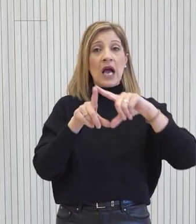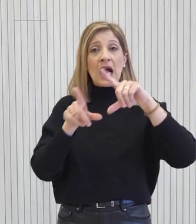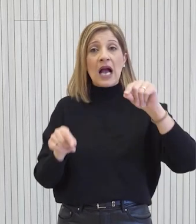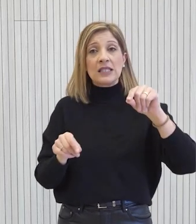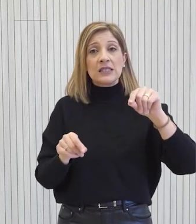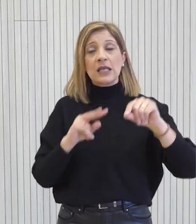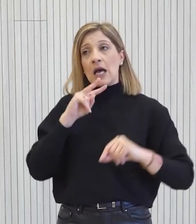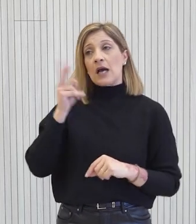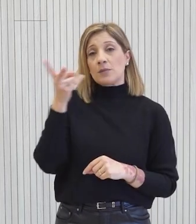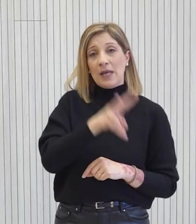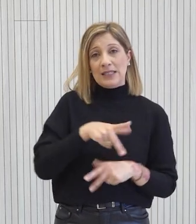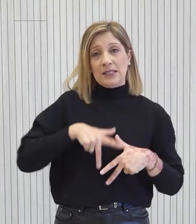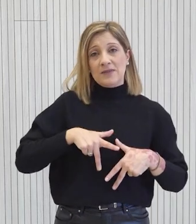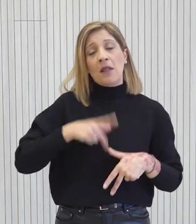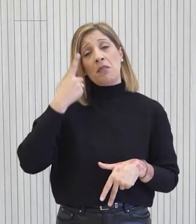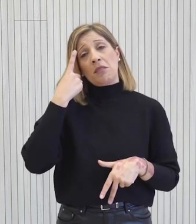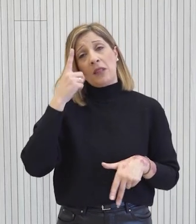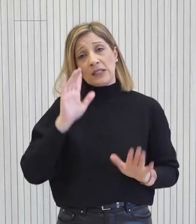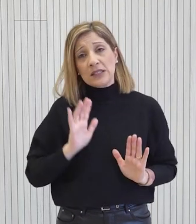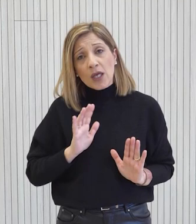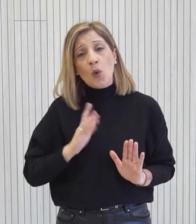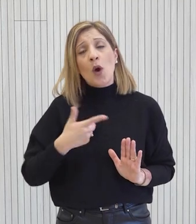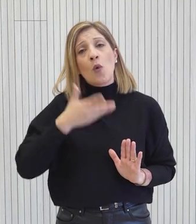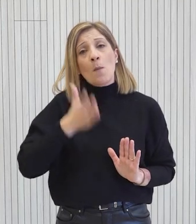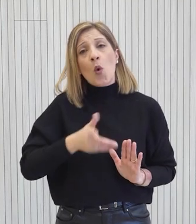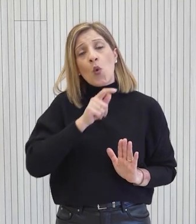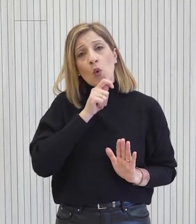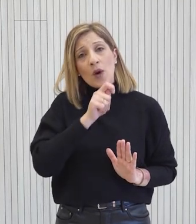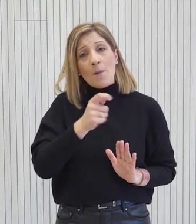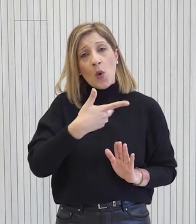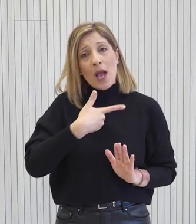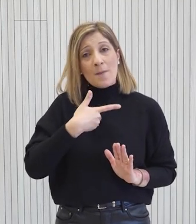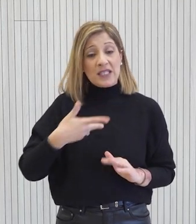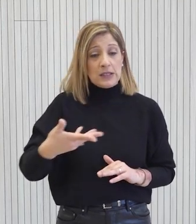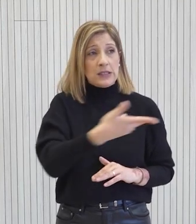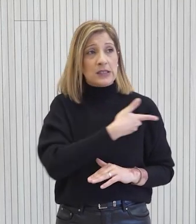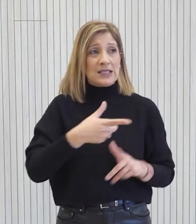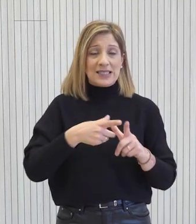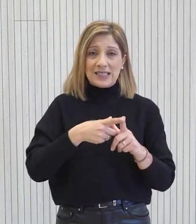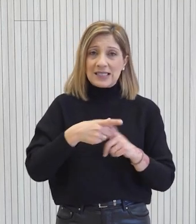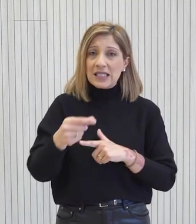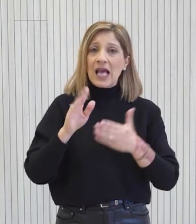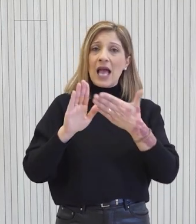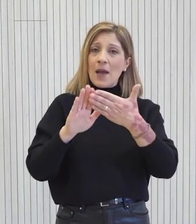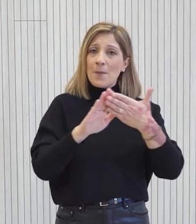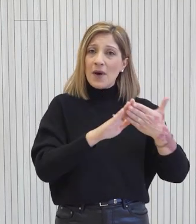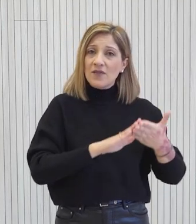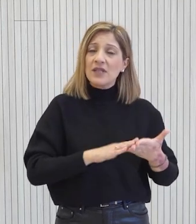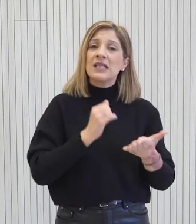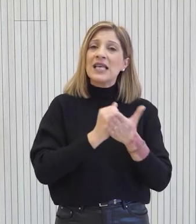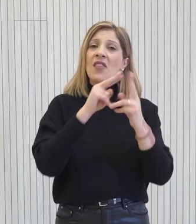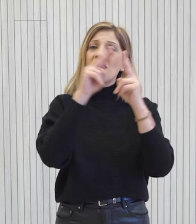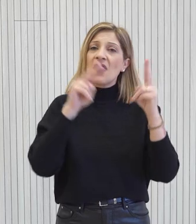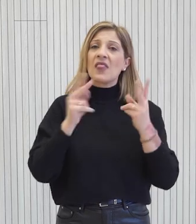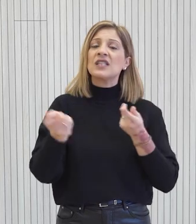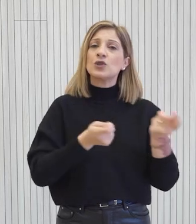Δεν μπορώ να πω για πιθανότητες. Αυτό που μπορώ να σας πω είναι ότι μπορώ να σας επιβεβαιώσω ότι βρισκόμαστε σε επαφή και με κράτη αλλά και με διεθνείς